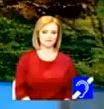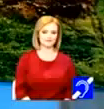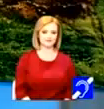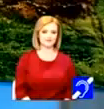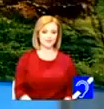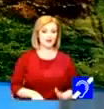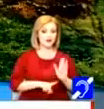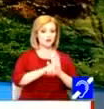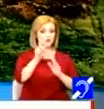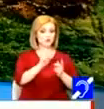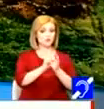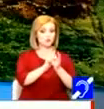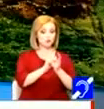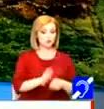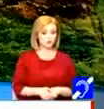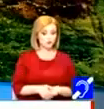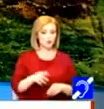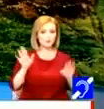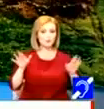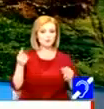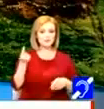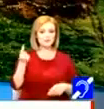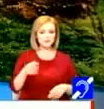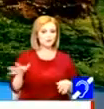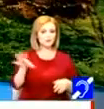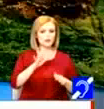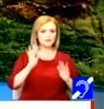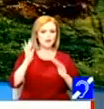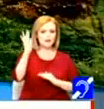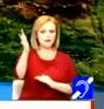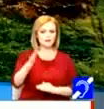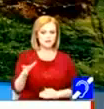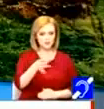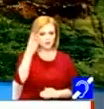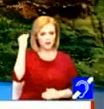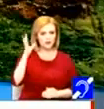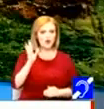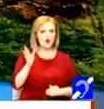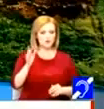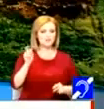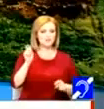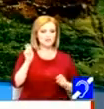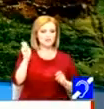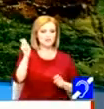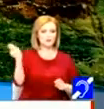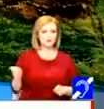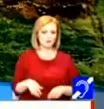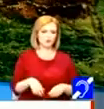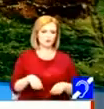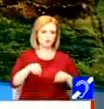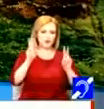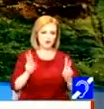A început lupta cu dăunătorii prin pădurile Republicii Moldova. Aproape 100.000 de hectare de pădure vor fi stropite cu pesticide. Specialiștii